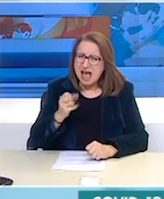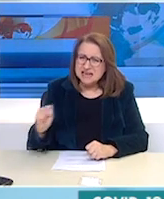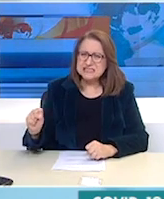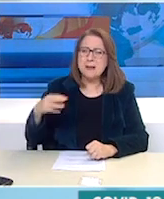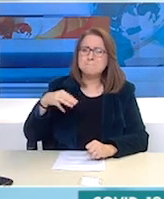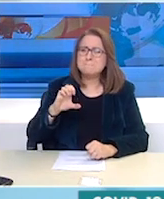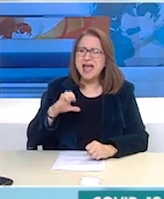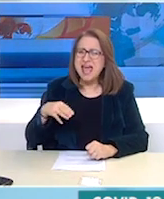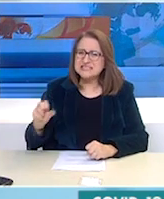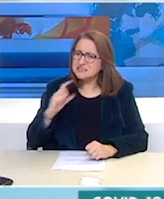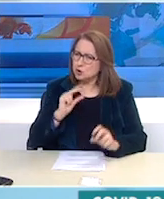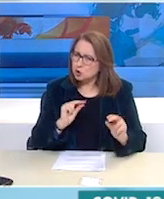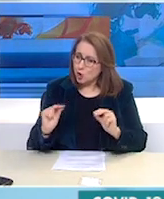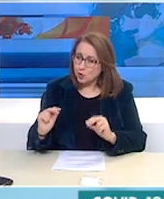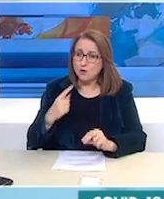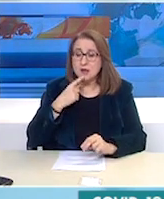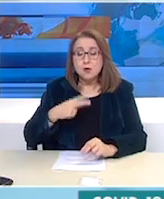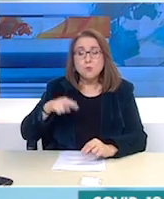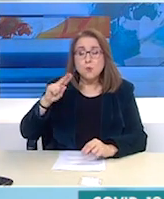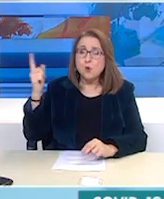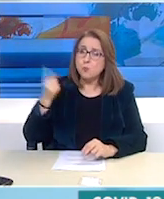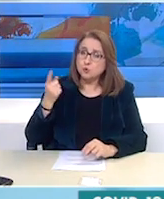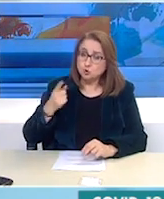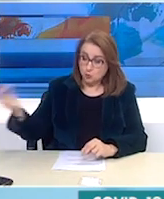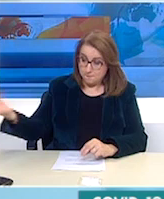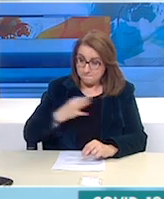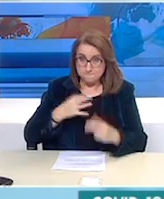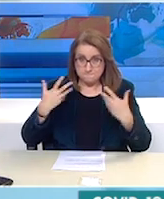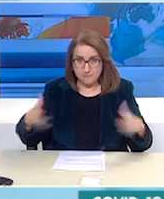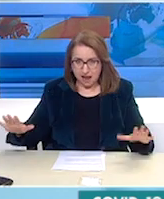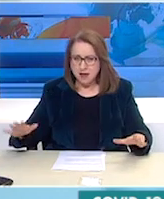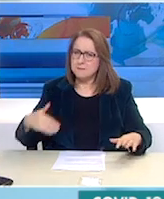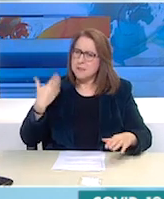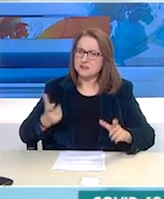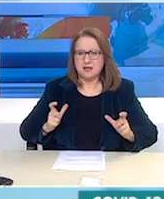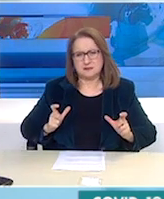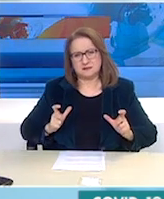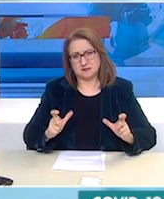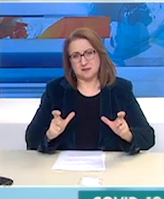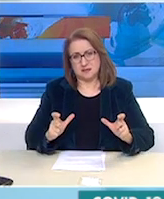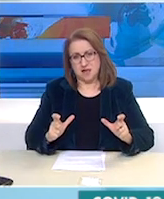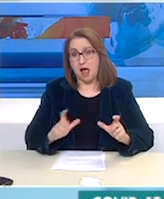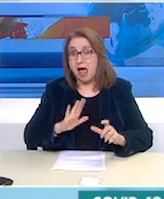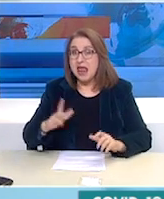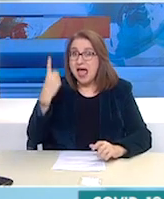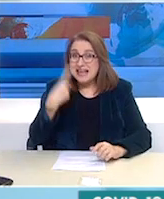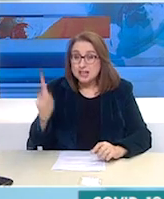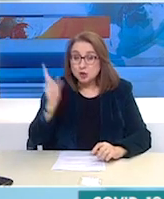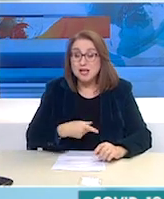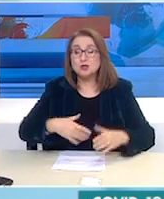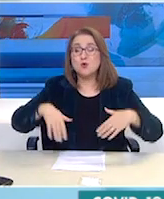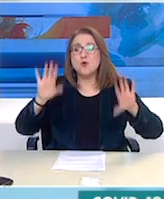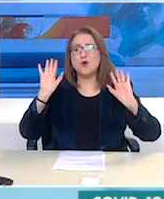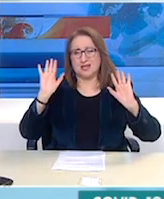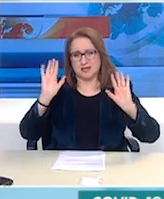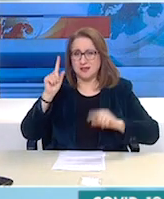θα έχουν κάποιο βαθμό ανοσίας, κάποιοι πιο σημαντικό από τους άλλους. Φαίνεται πως η διάρκεια αυτής της απάντησης με αντισώματα, με